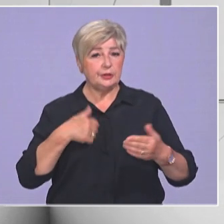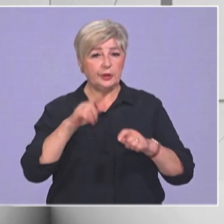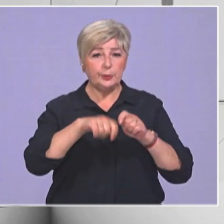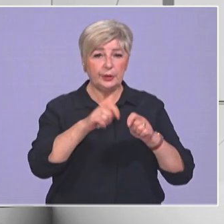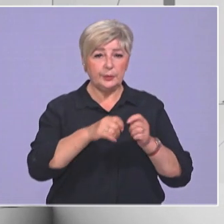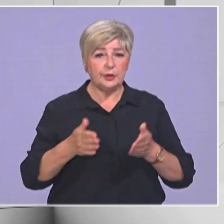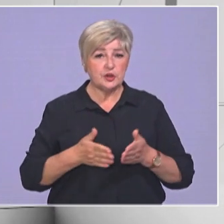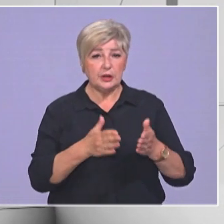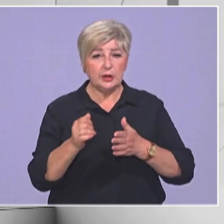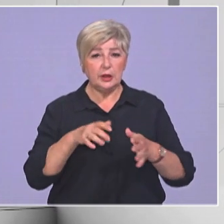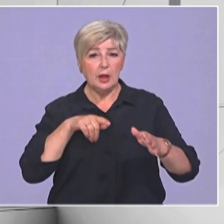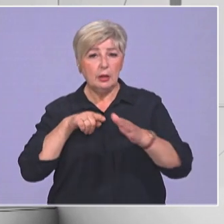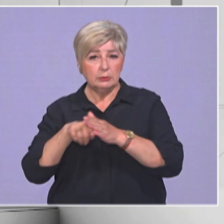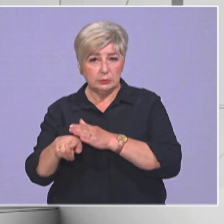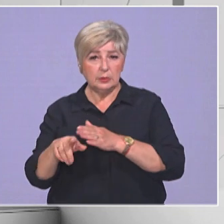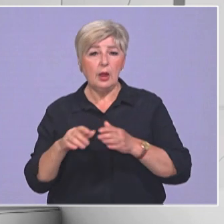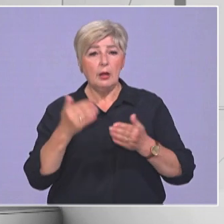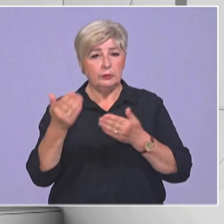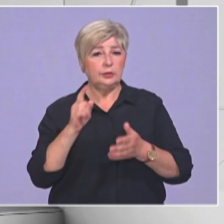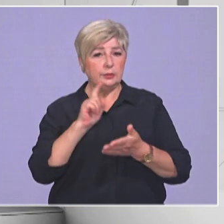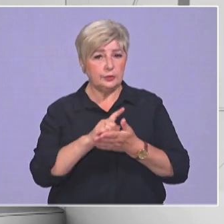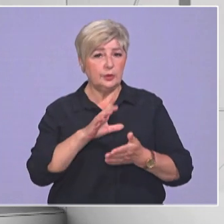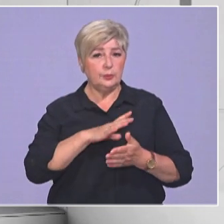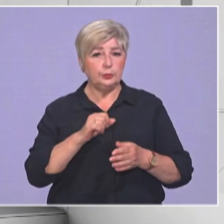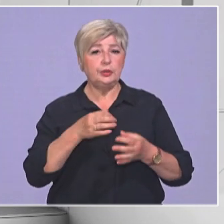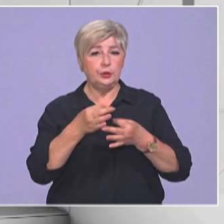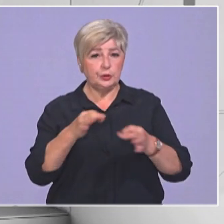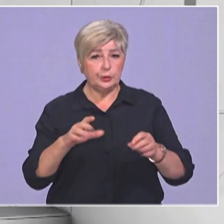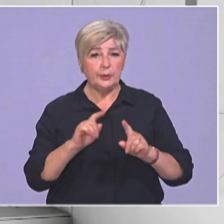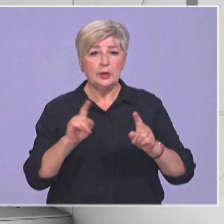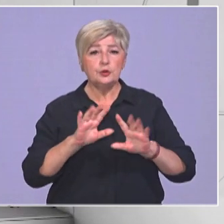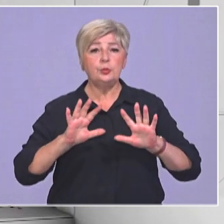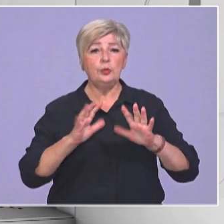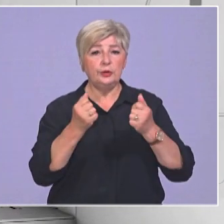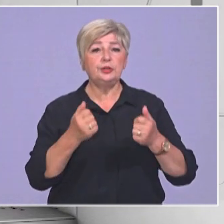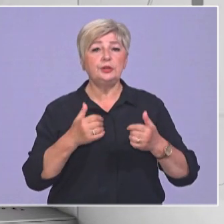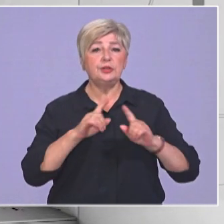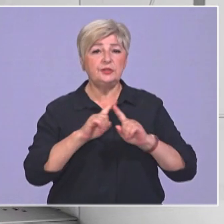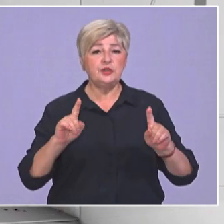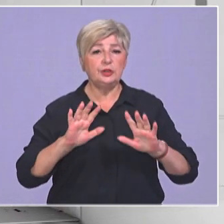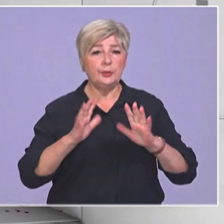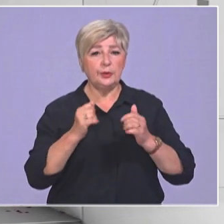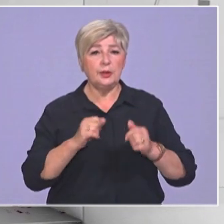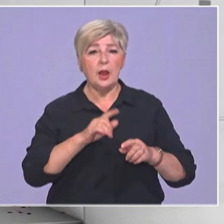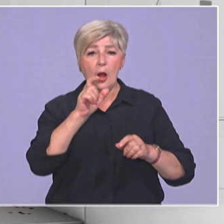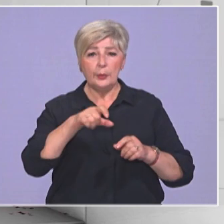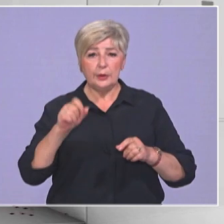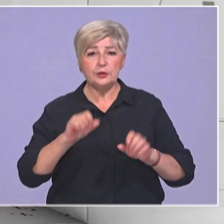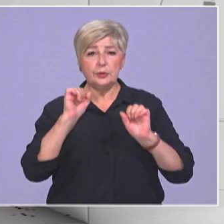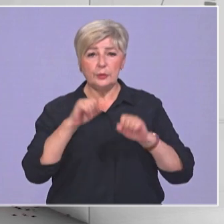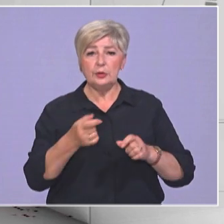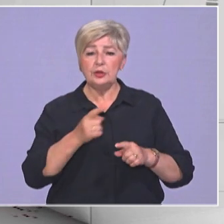перевірити шляхи евакуації. Вони мають бути доступні, щоб у випадку надзвичайної події прихожани змогли швидко